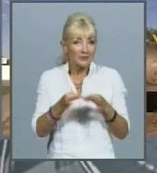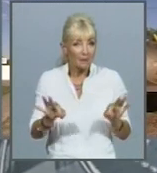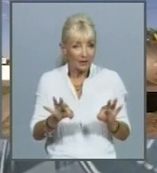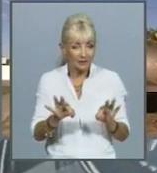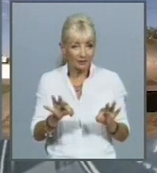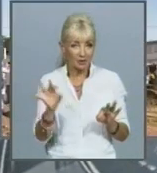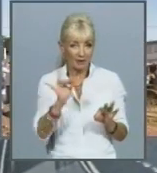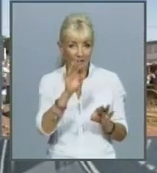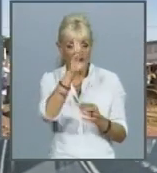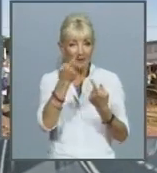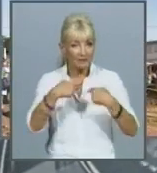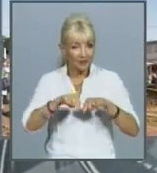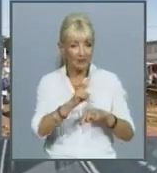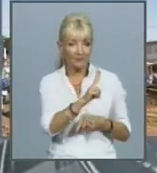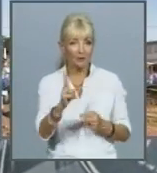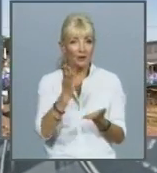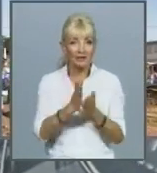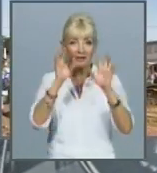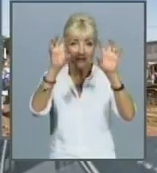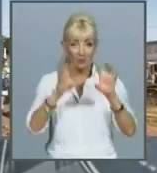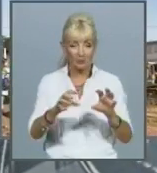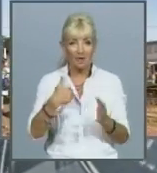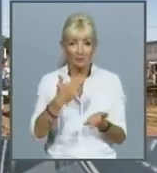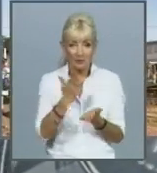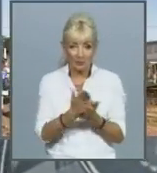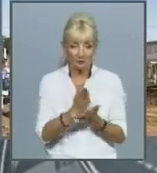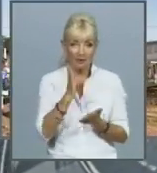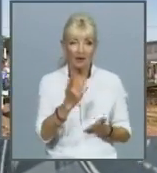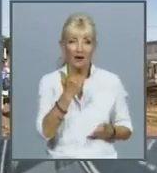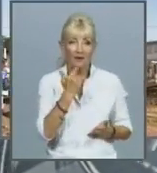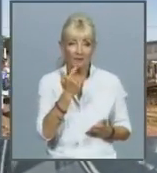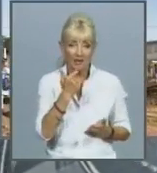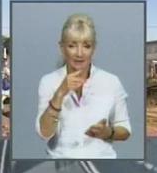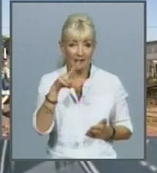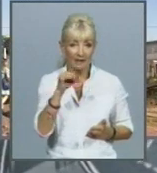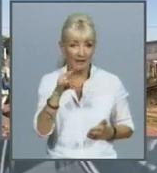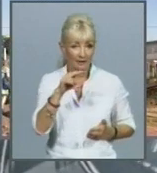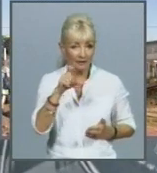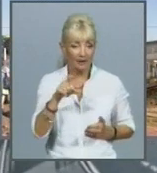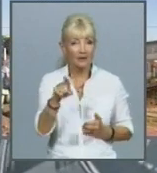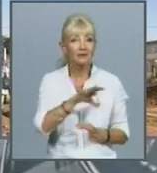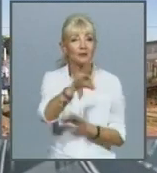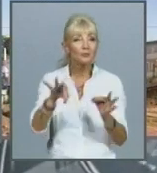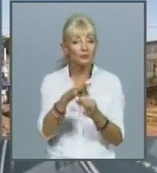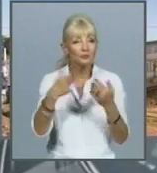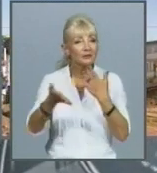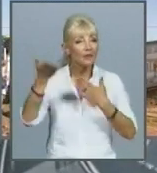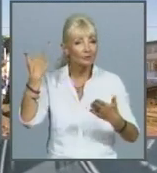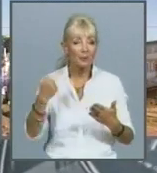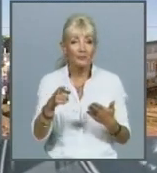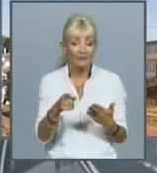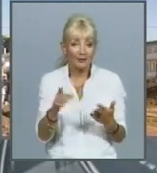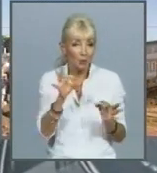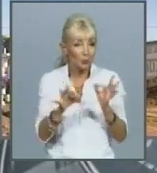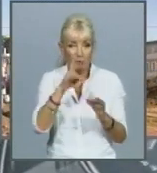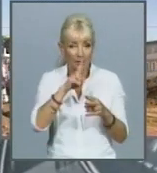еще и в стране, в которой есть законы. Мы находимся с вами в красных линиях города. Они запроектированы были давно, никуда не девались.